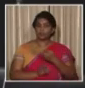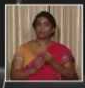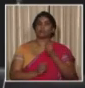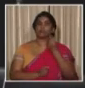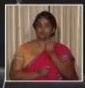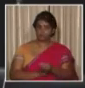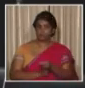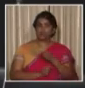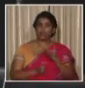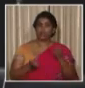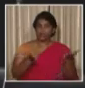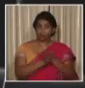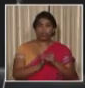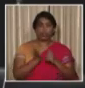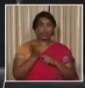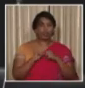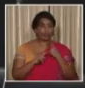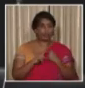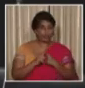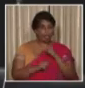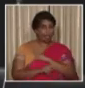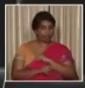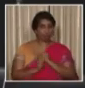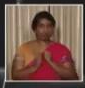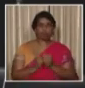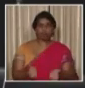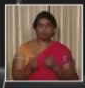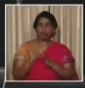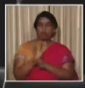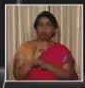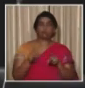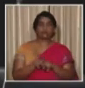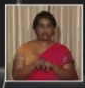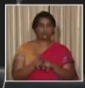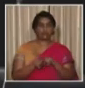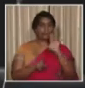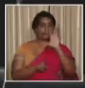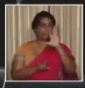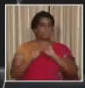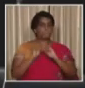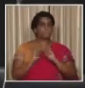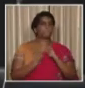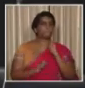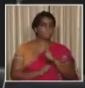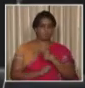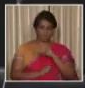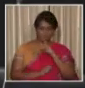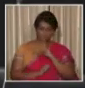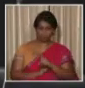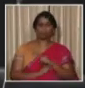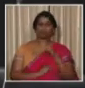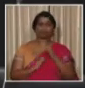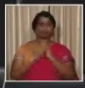දෙන්න. එකතු කරන බදු ආදායමෙන් ඔවුන්ට දිරිගැන්වීමේ දීමනාවක් වශයෙන් 100%ක් ගෙවන්ටේ කියලා මං කියලා තියෙනවා.